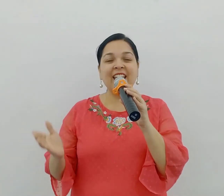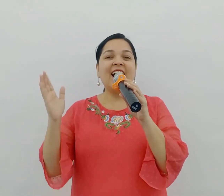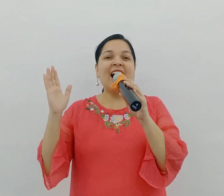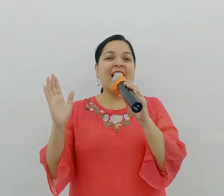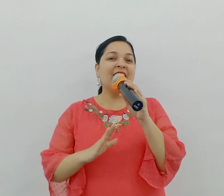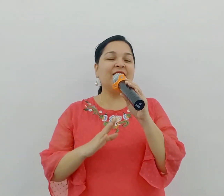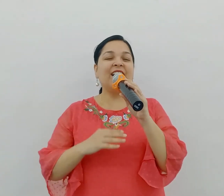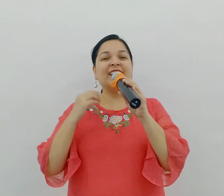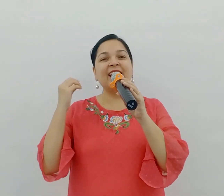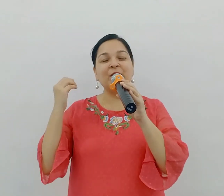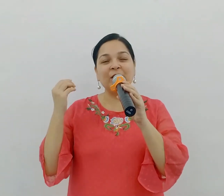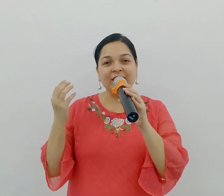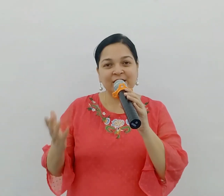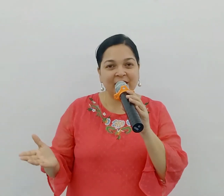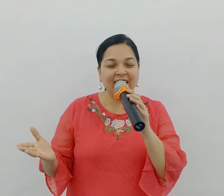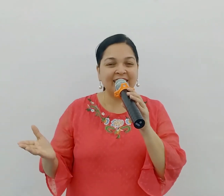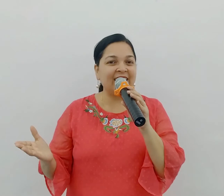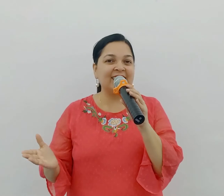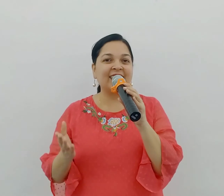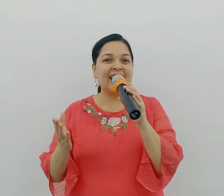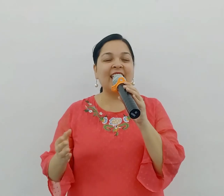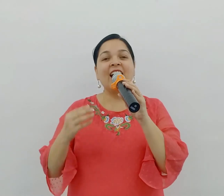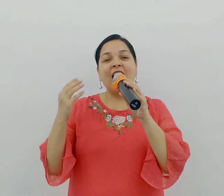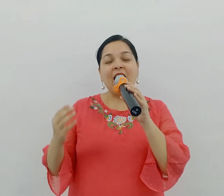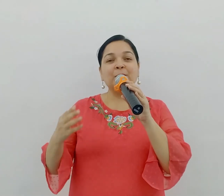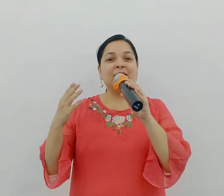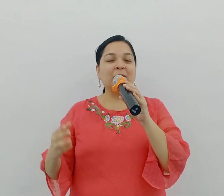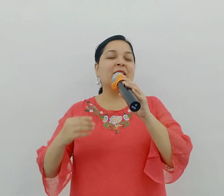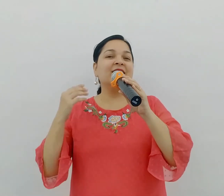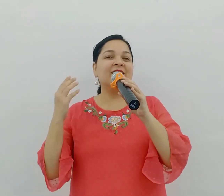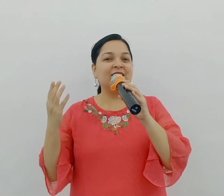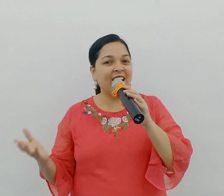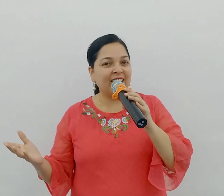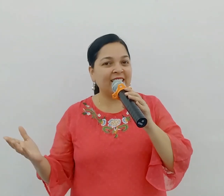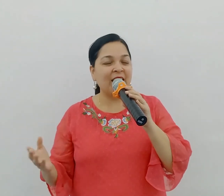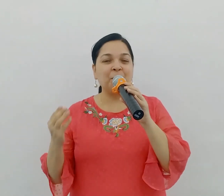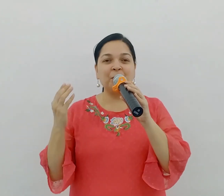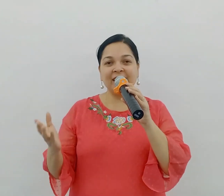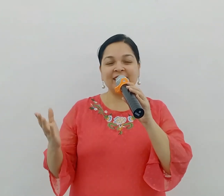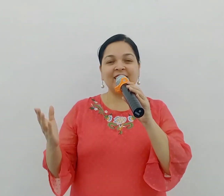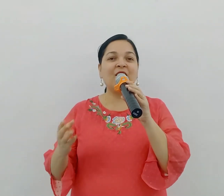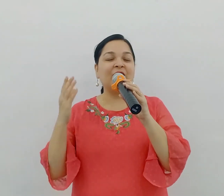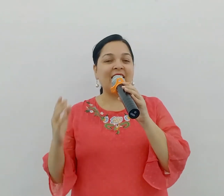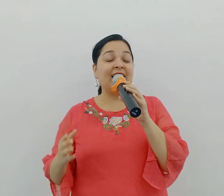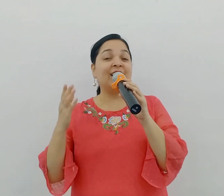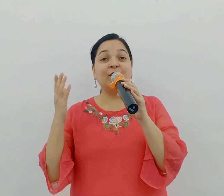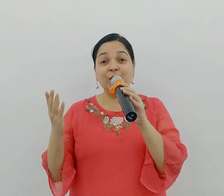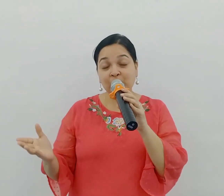दोस्त, हाई फाई देकर उनका स्वागत कर सकते हैं। आप सबका स्वागत है। प्रेज द